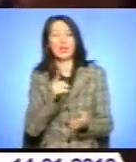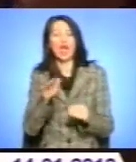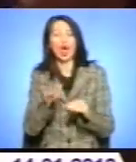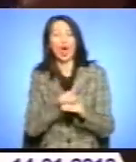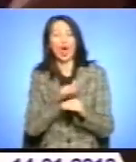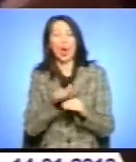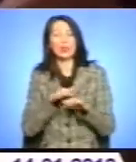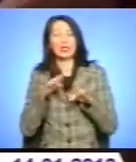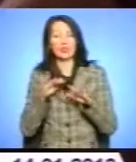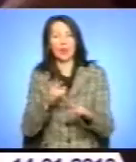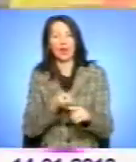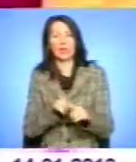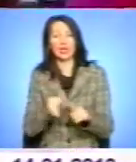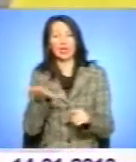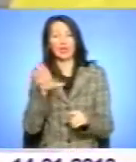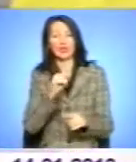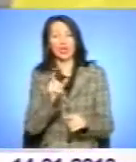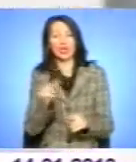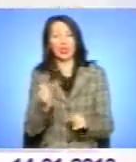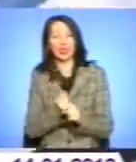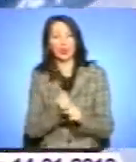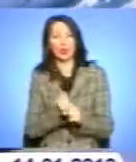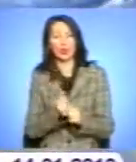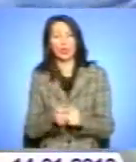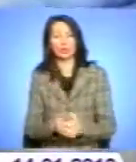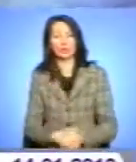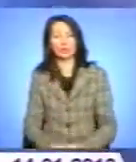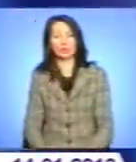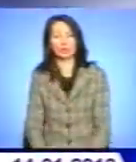справи, які всі люди творять.